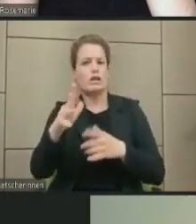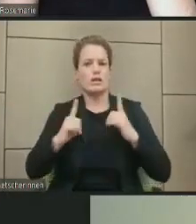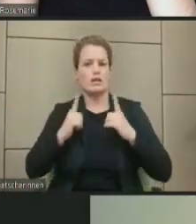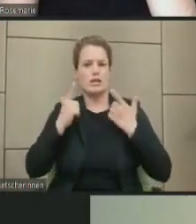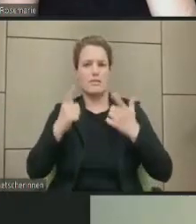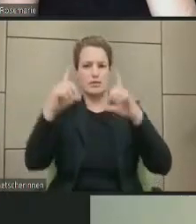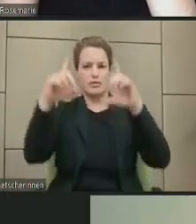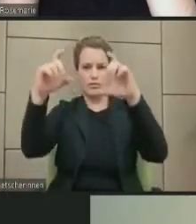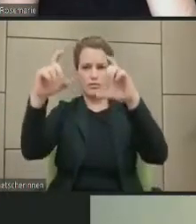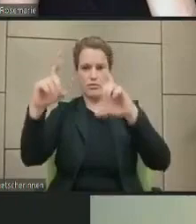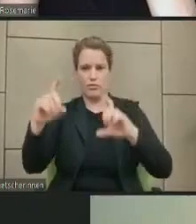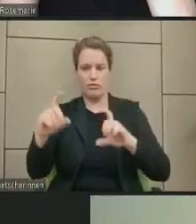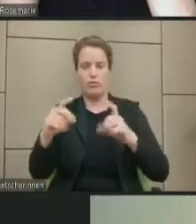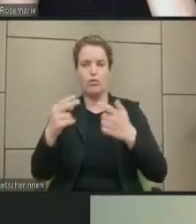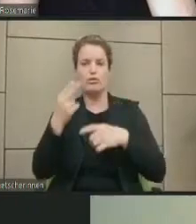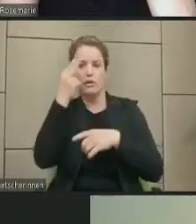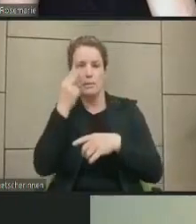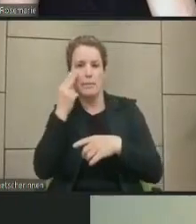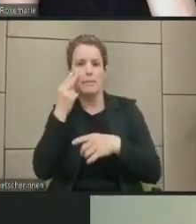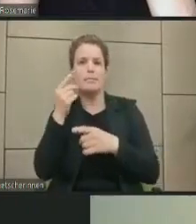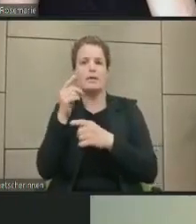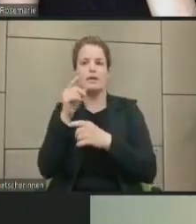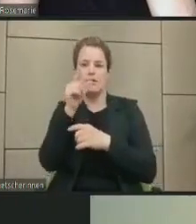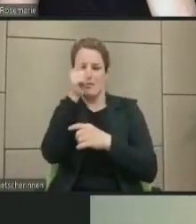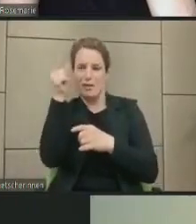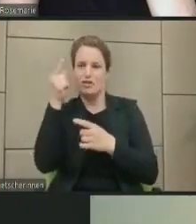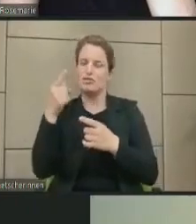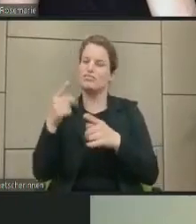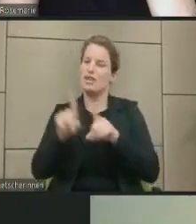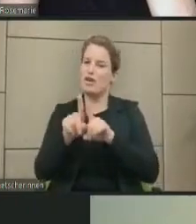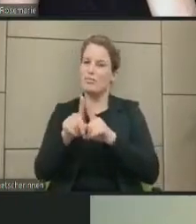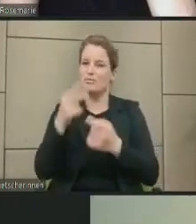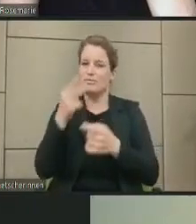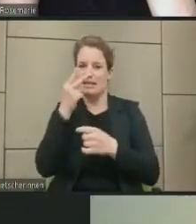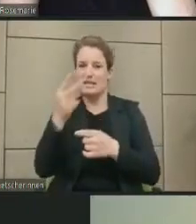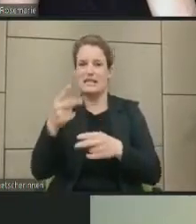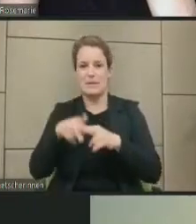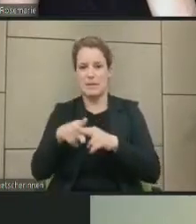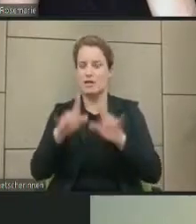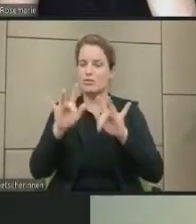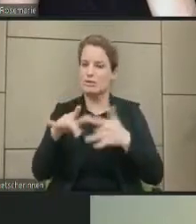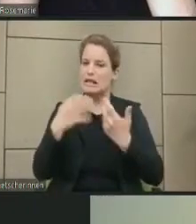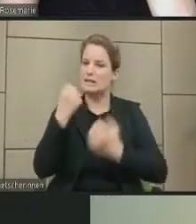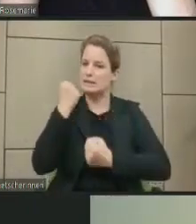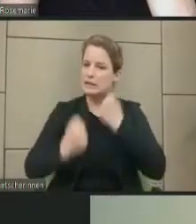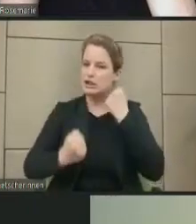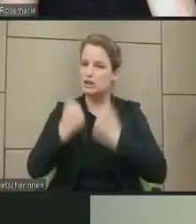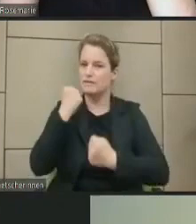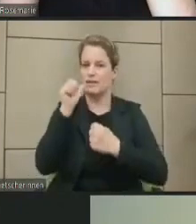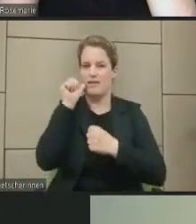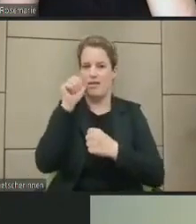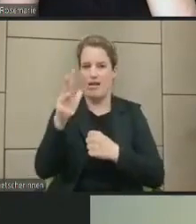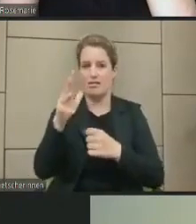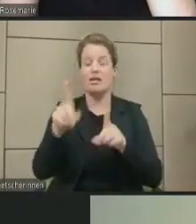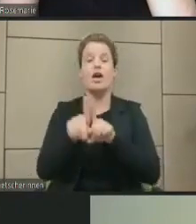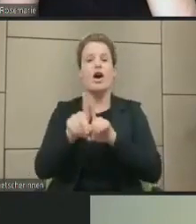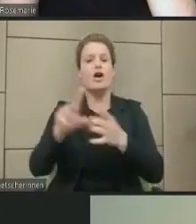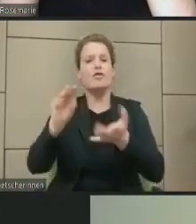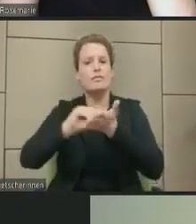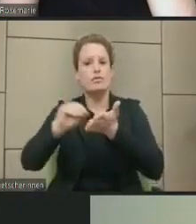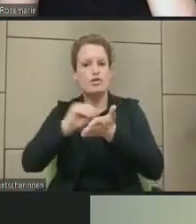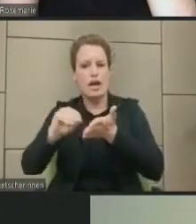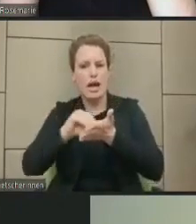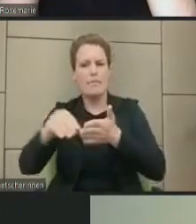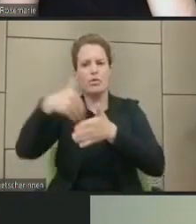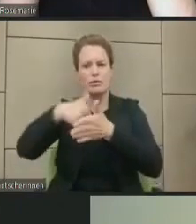wo sehbehinderte und blinde Menschen große Schwierigkeiten haben. Es gibt auch Beschreibungen dazu, wo das ist und um was es da